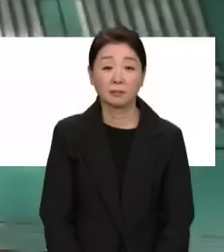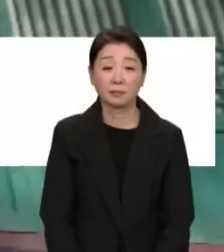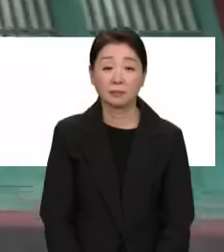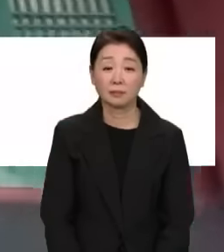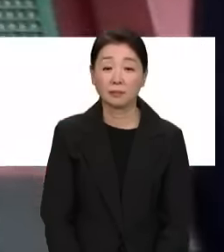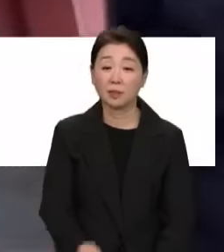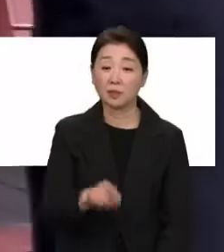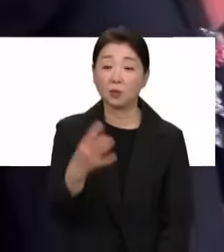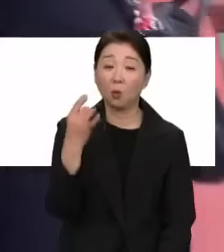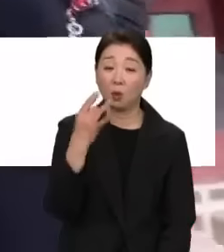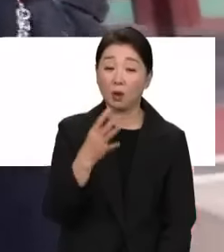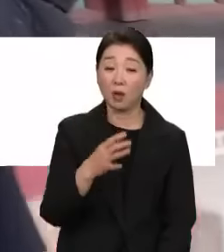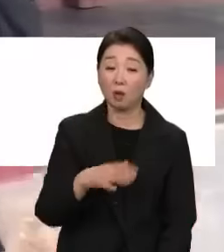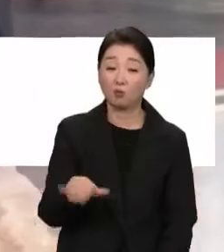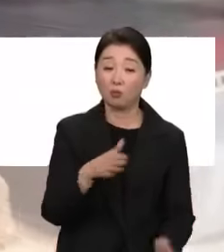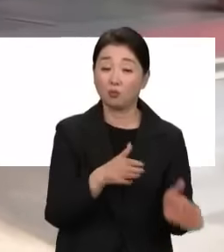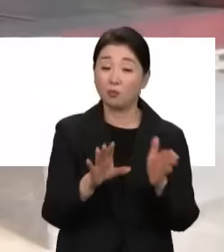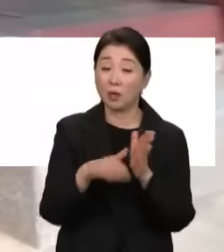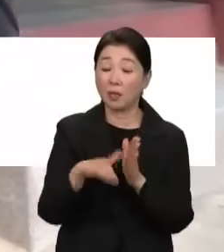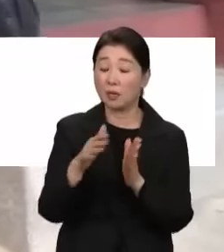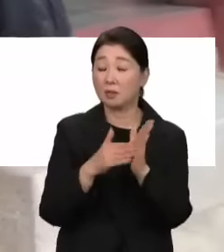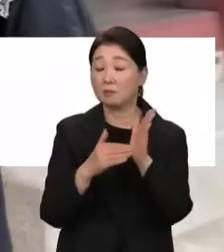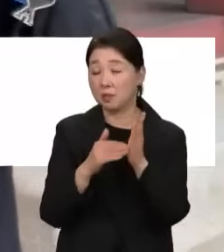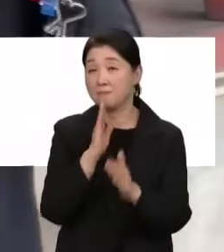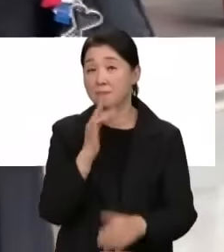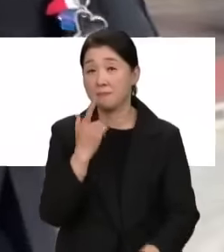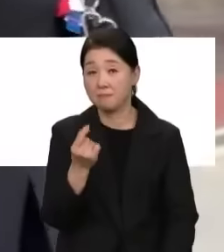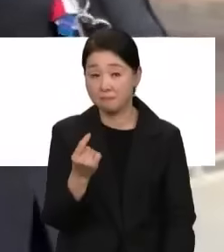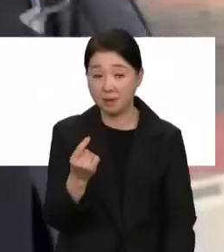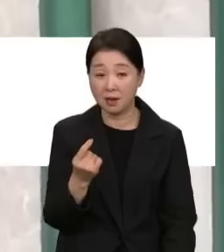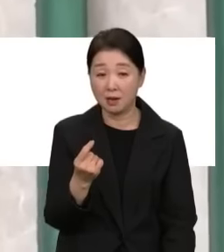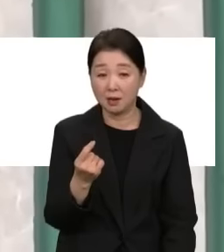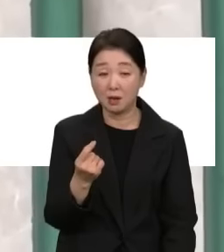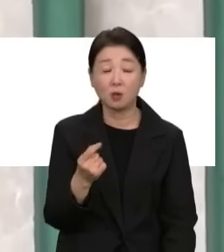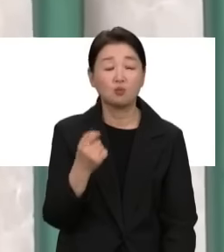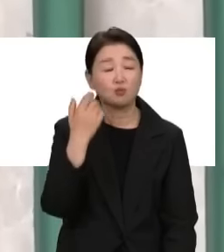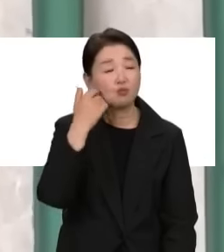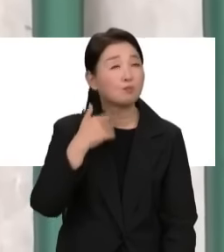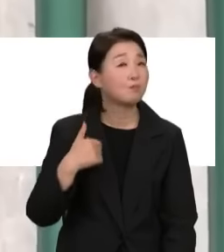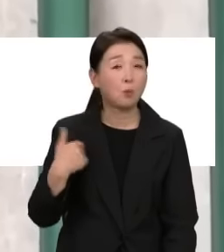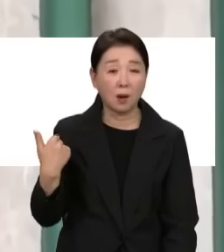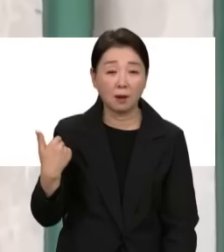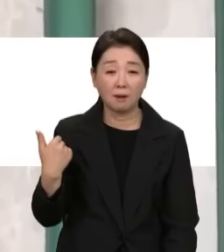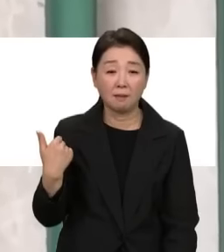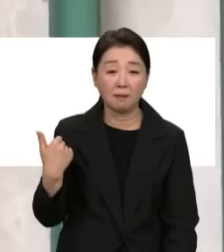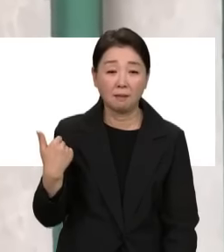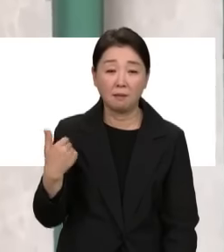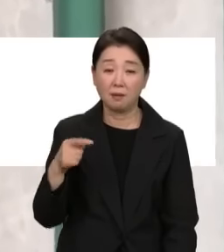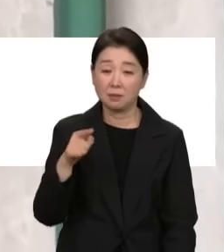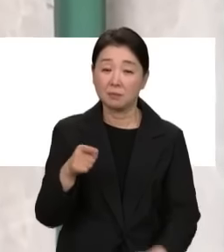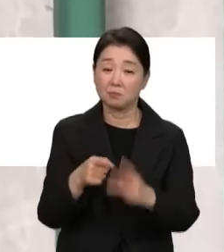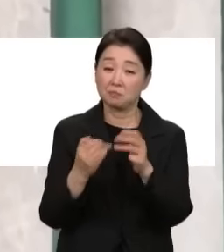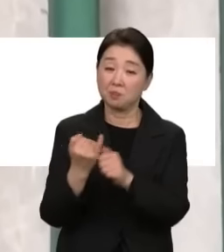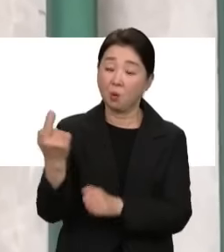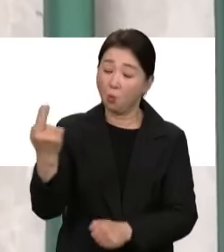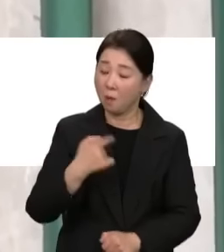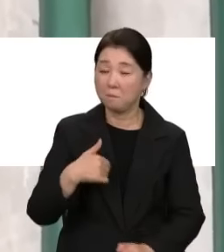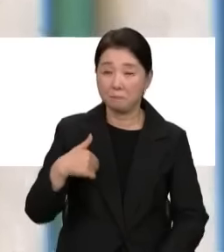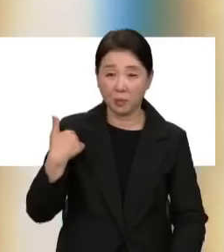근데 이게 원래 우리 준비할 때는 여기 극비 사항이었었어요. 아무리 몰랐었어요. 이 사람이 온다는